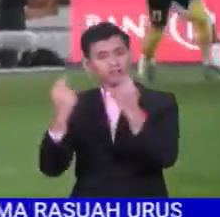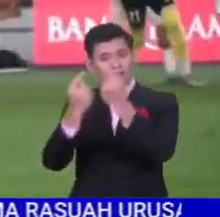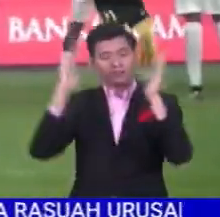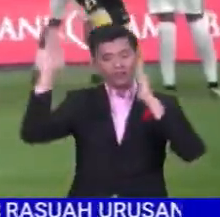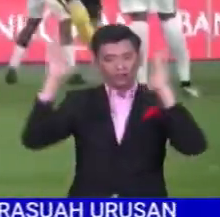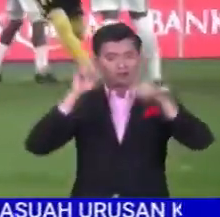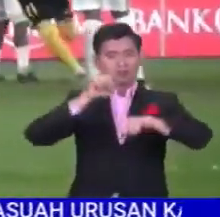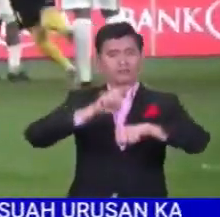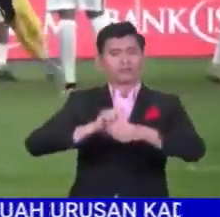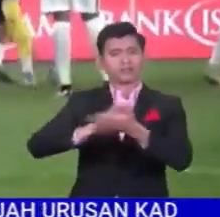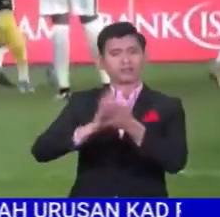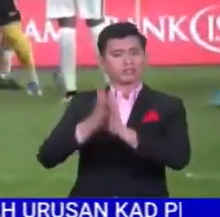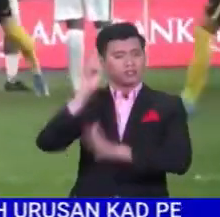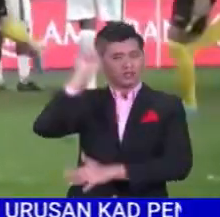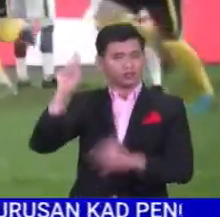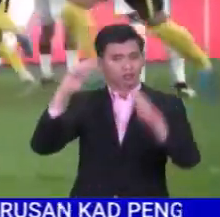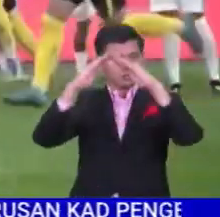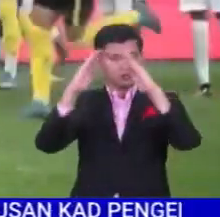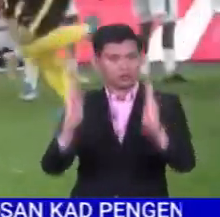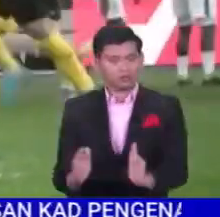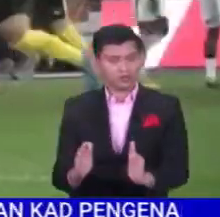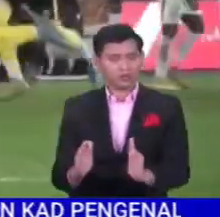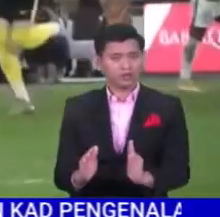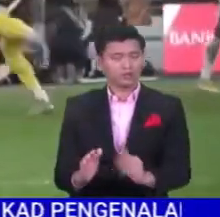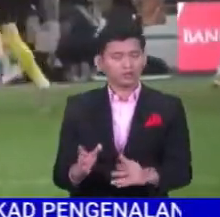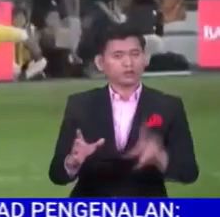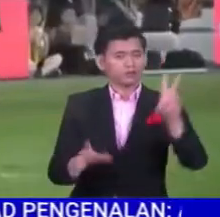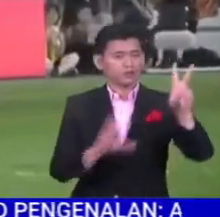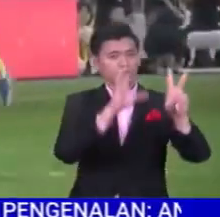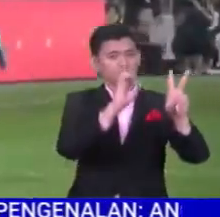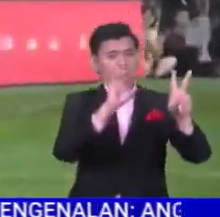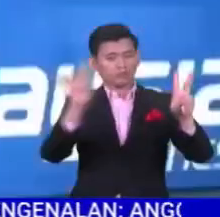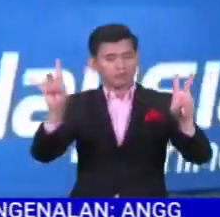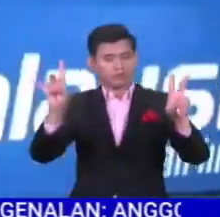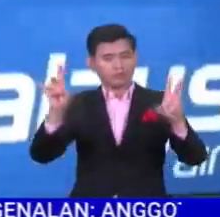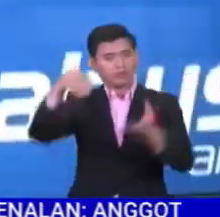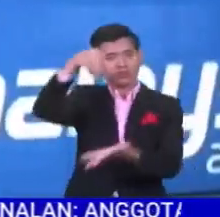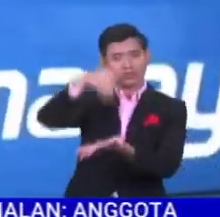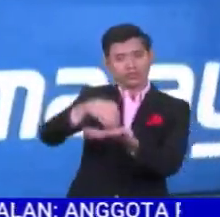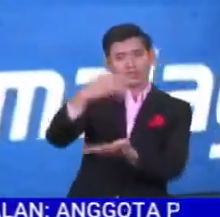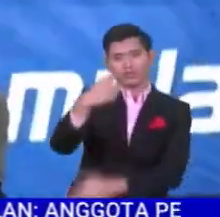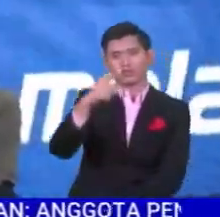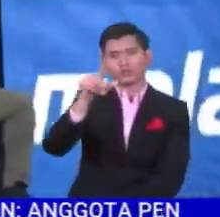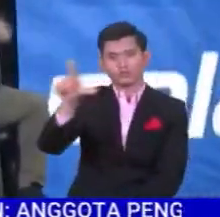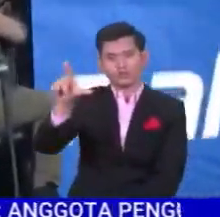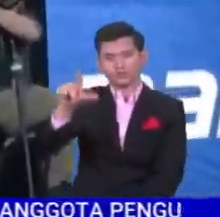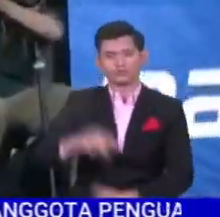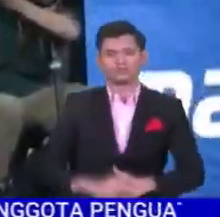ialah ketika menjadi tuan rumah bersama pada edisi 2007 di Kuala Lumpur.